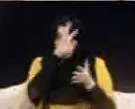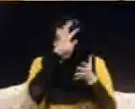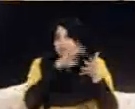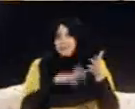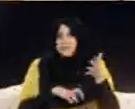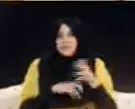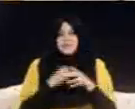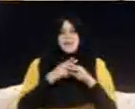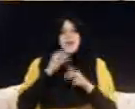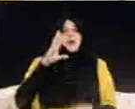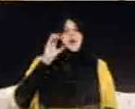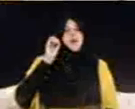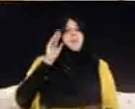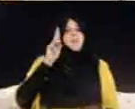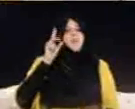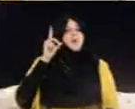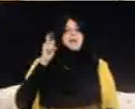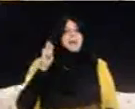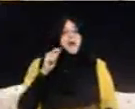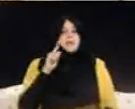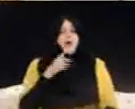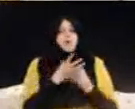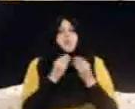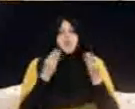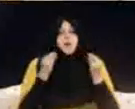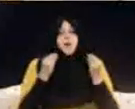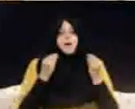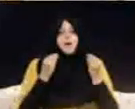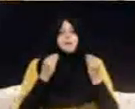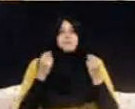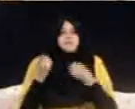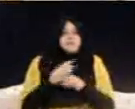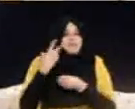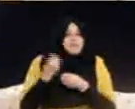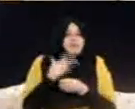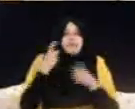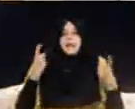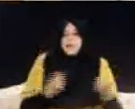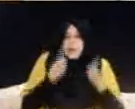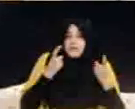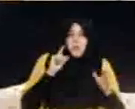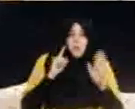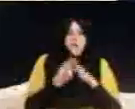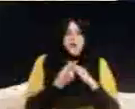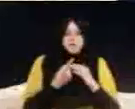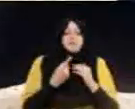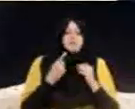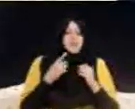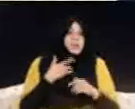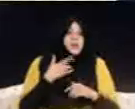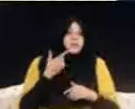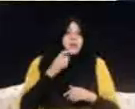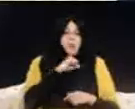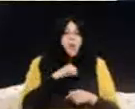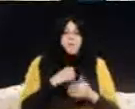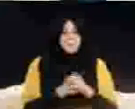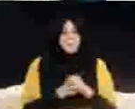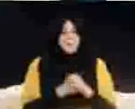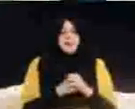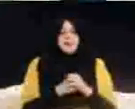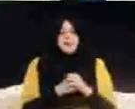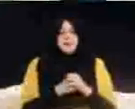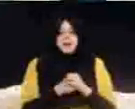قصيدة البردة، التي تحمل الكثير من الدرر واللآلي التربوية العميقة. إذن والتزكية يا أخي محمد